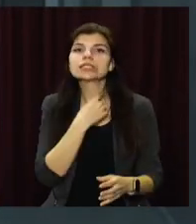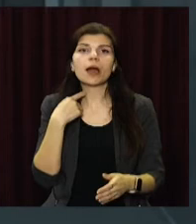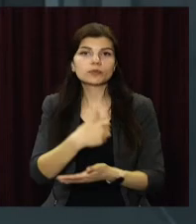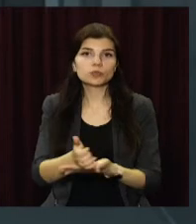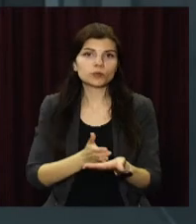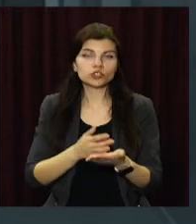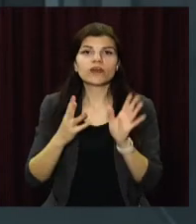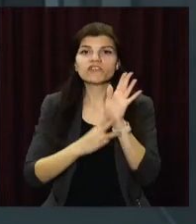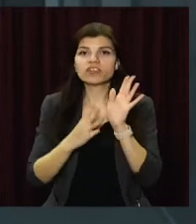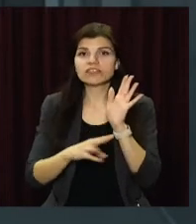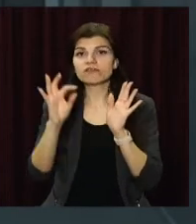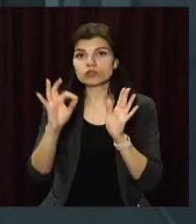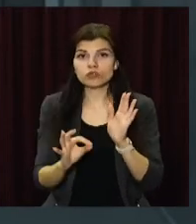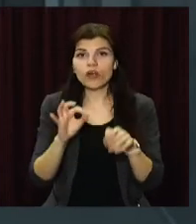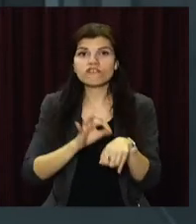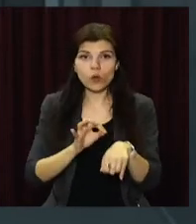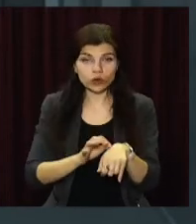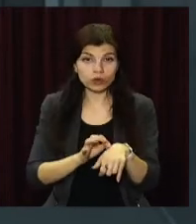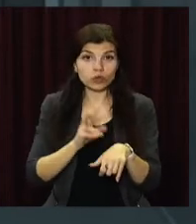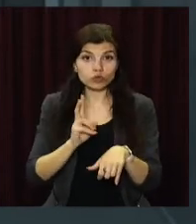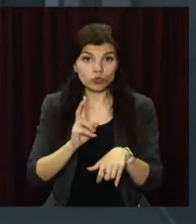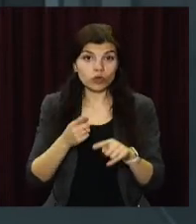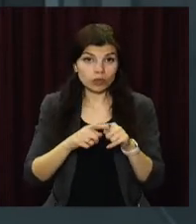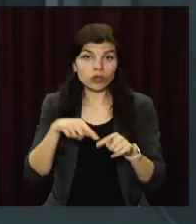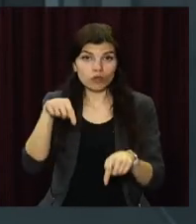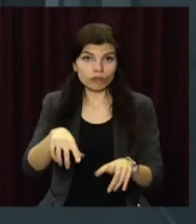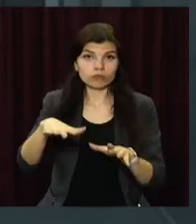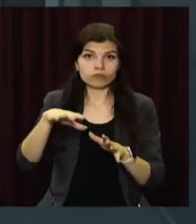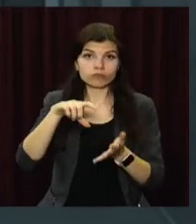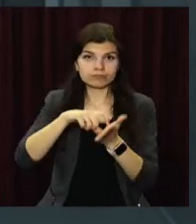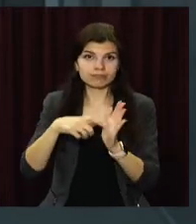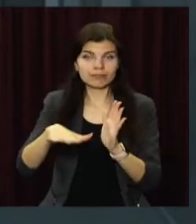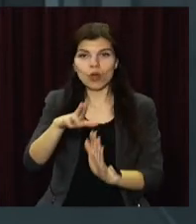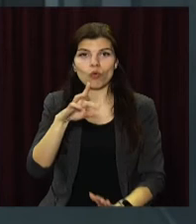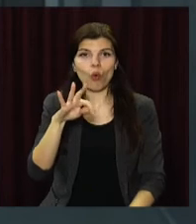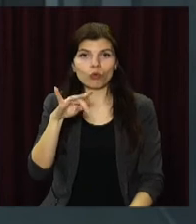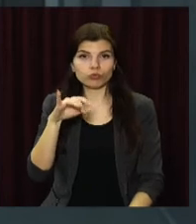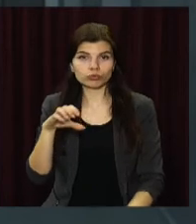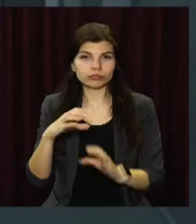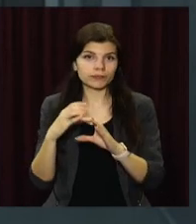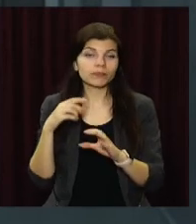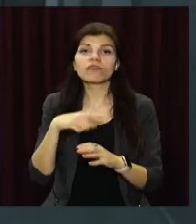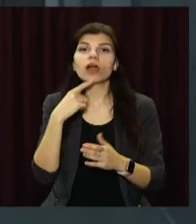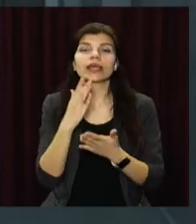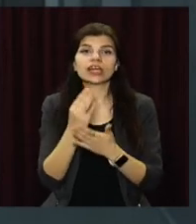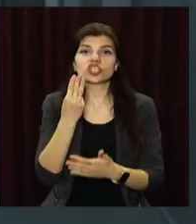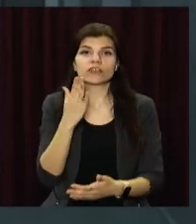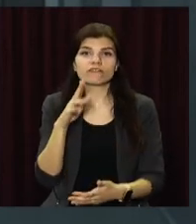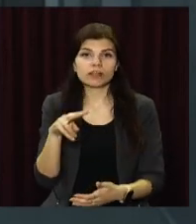забезпечені 80% хворих цього корпусу. Також у цьому відділенні є